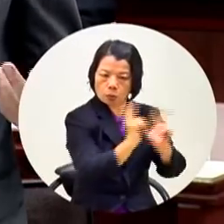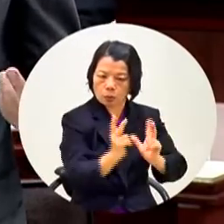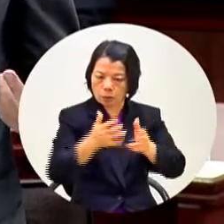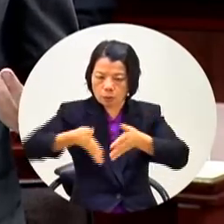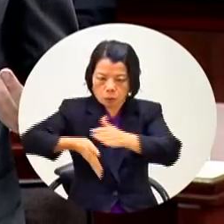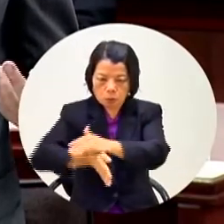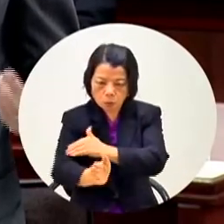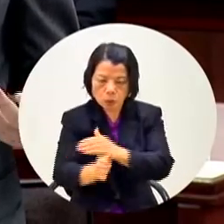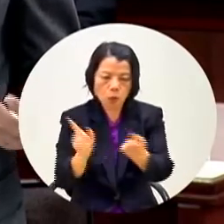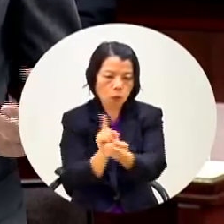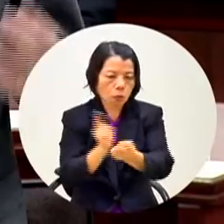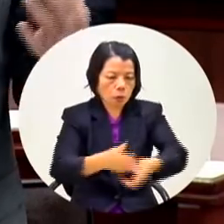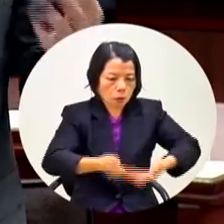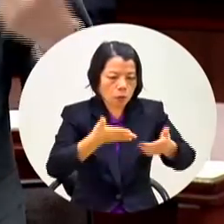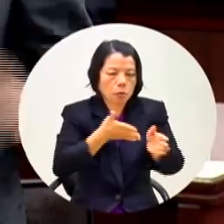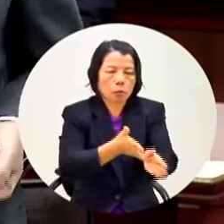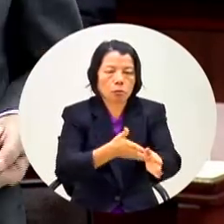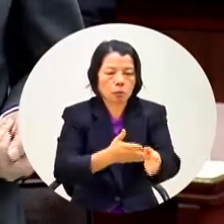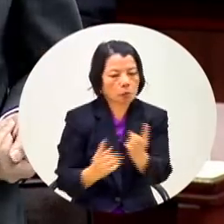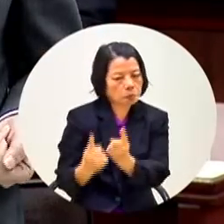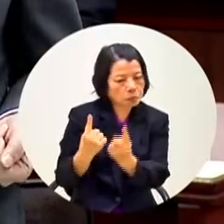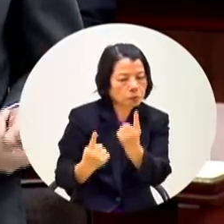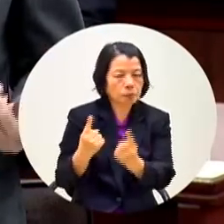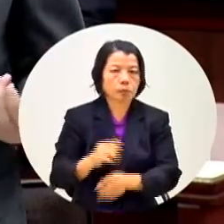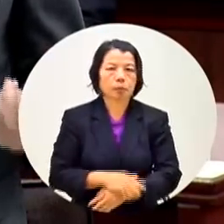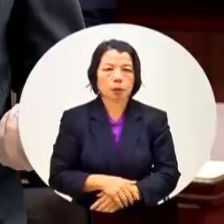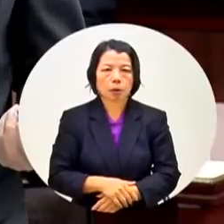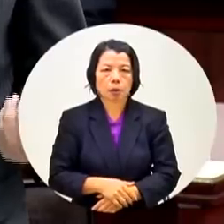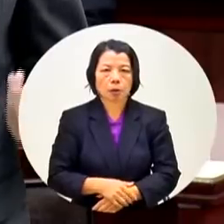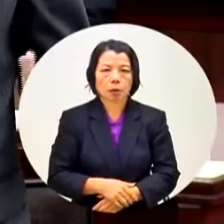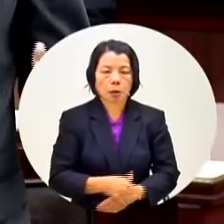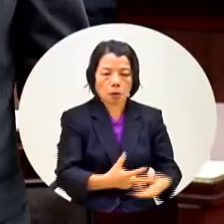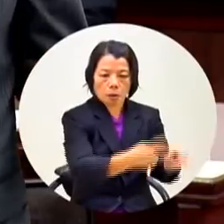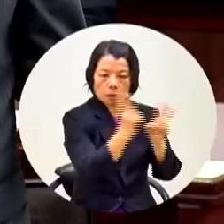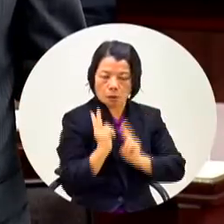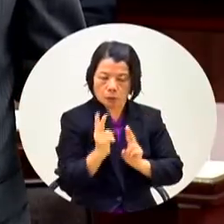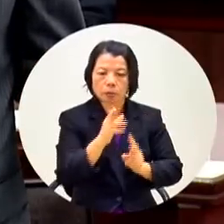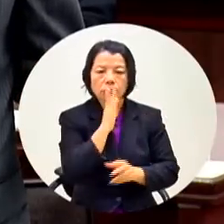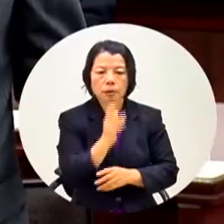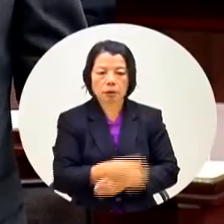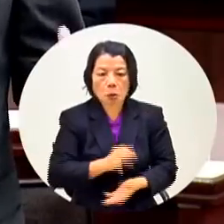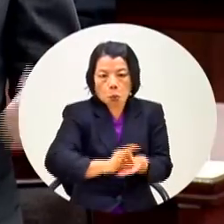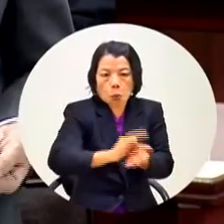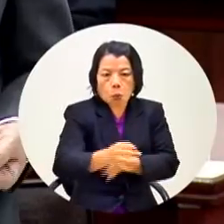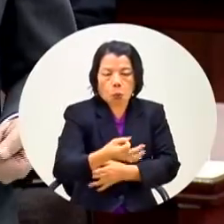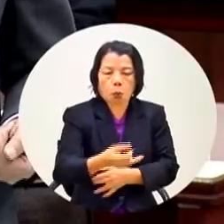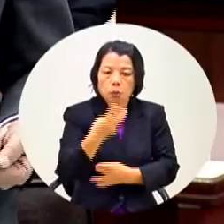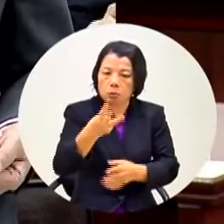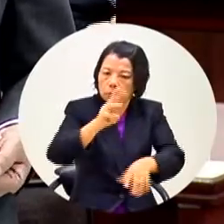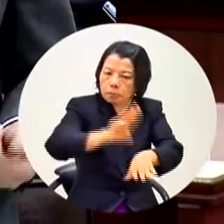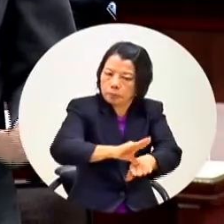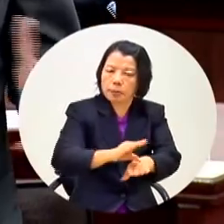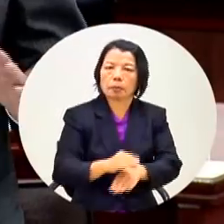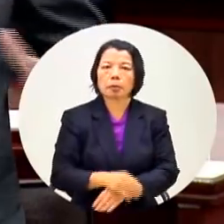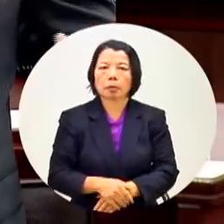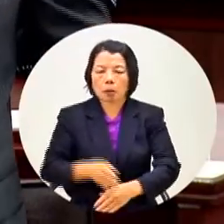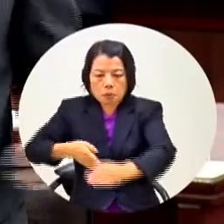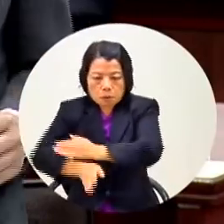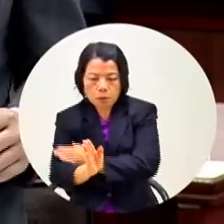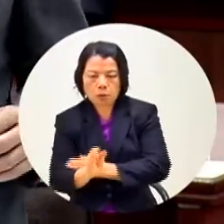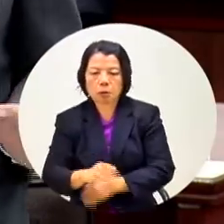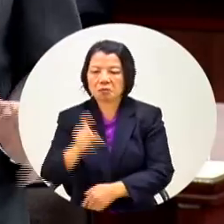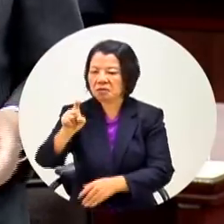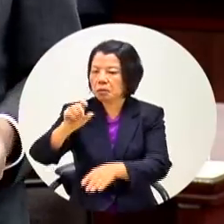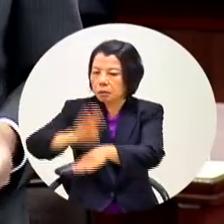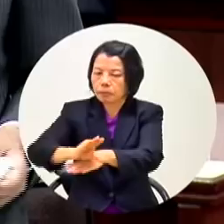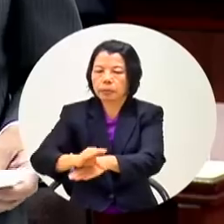前高架的话是轻轨的差不多三倍左右，那地下化是轻轨差不多十倍左右的一个预算，所以说这个预算非